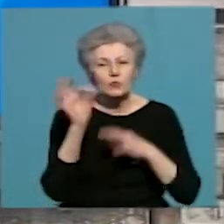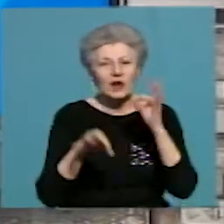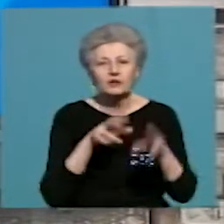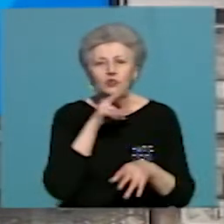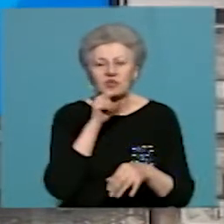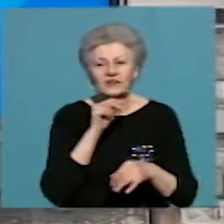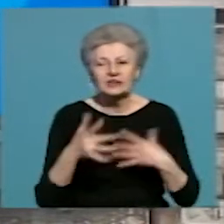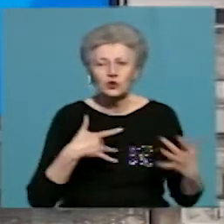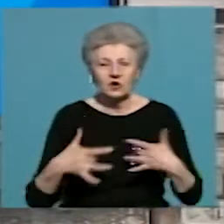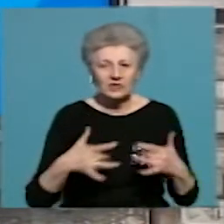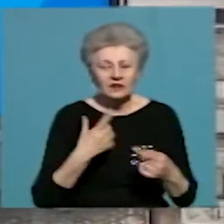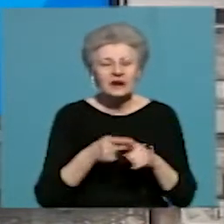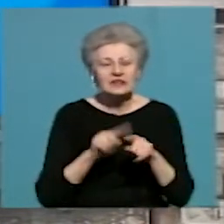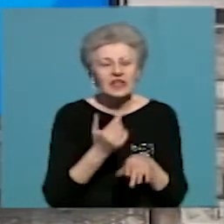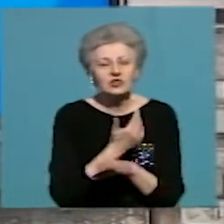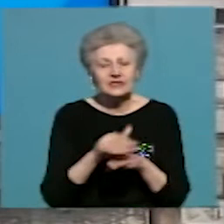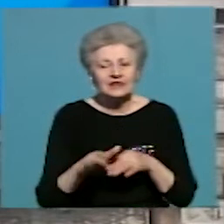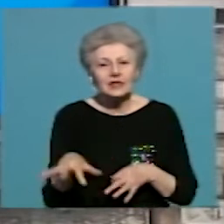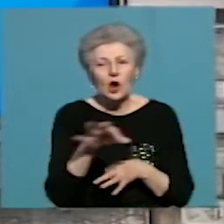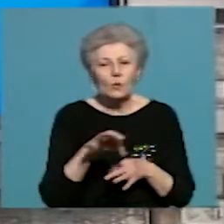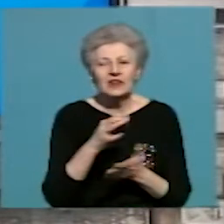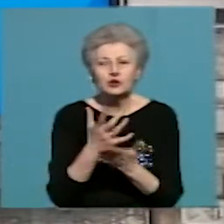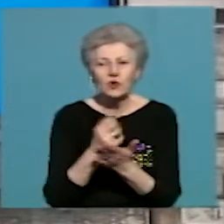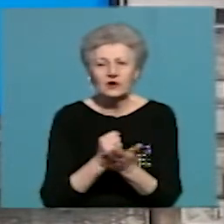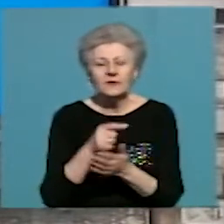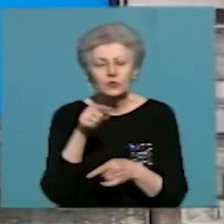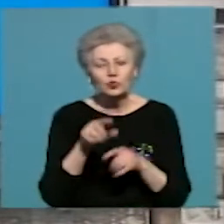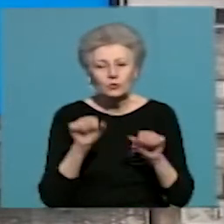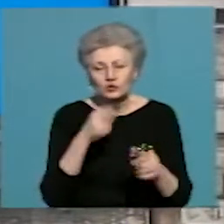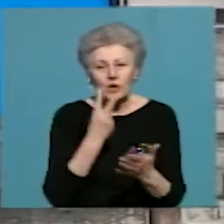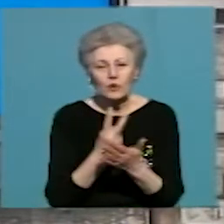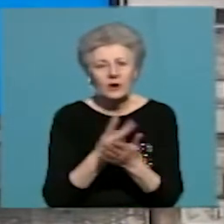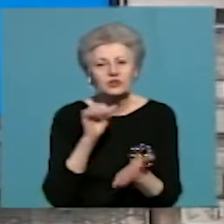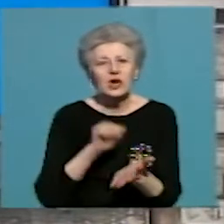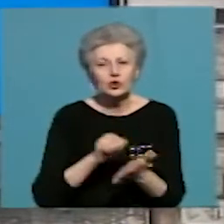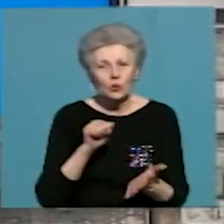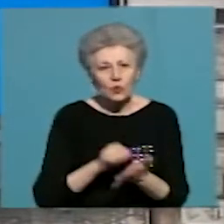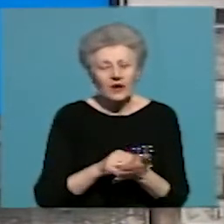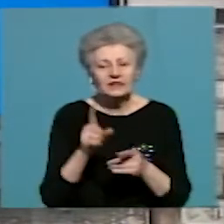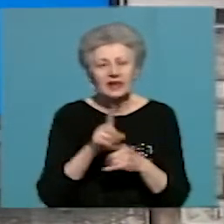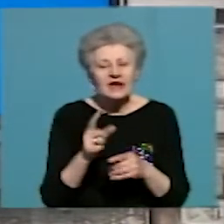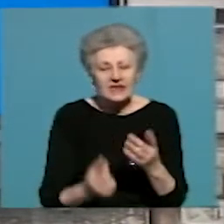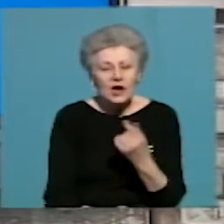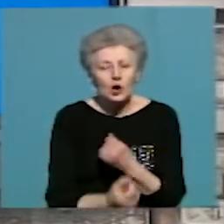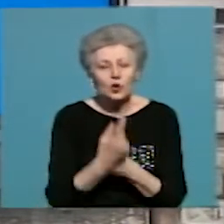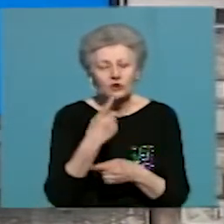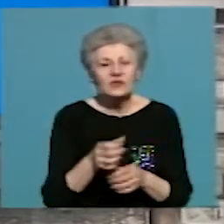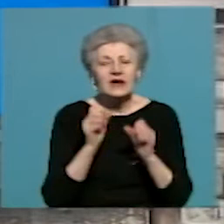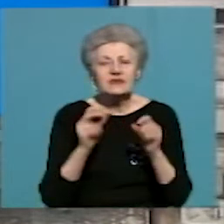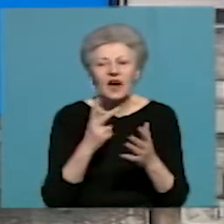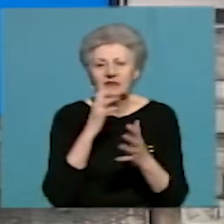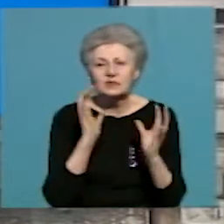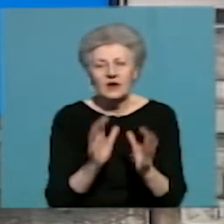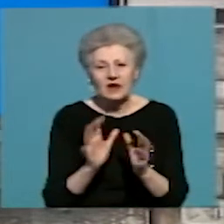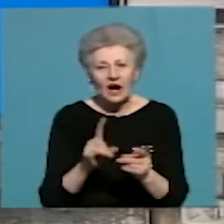частина документів обласного архіву. Тут можна побачити історичні експонати та знайти свій родовід. Про те, як зберігають документи